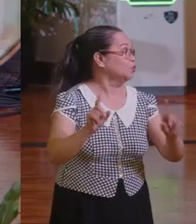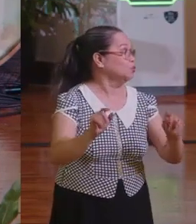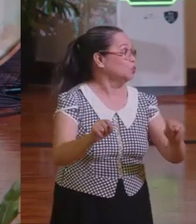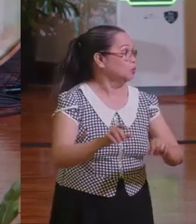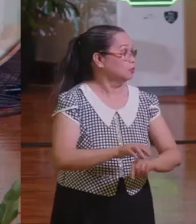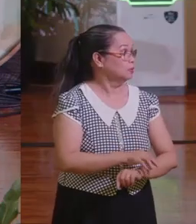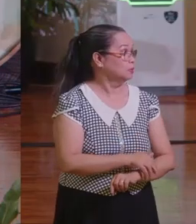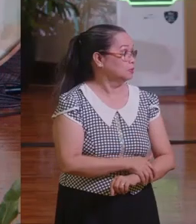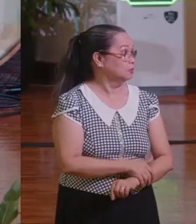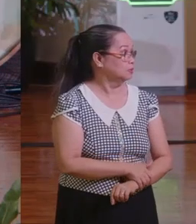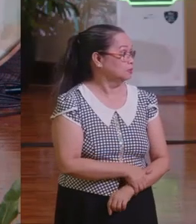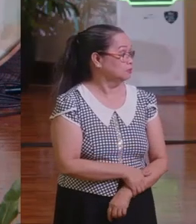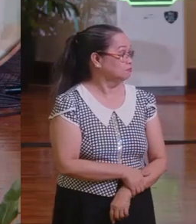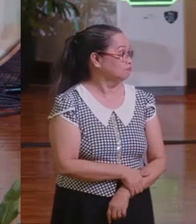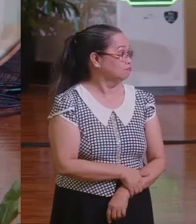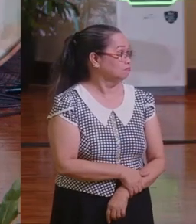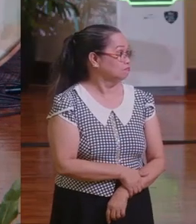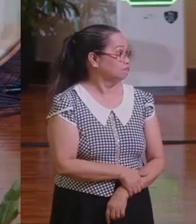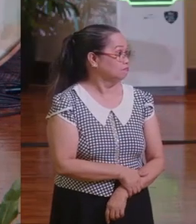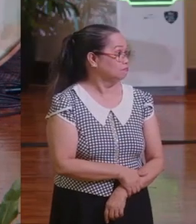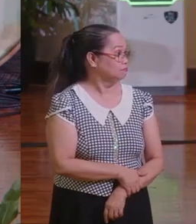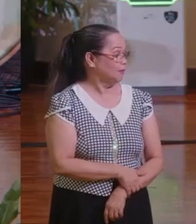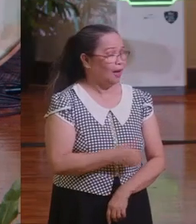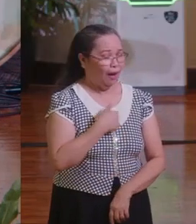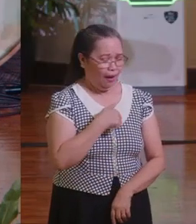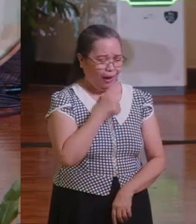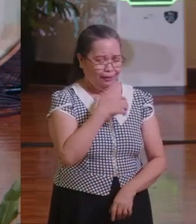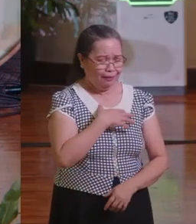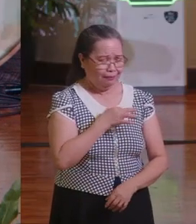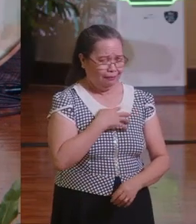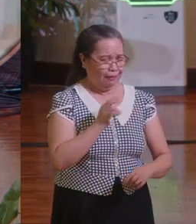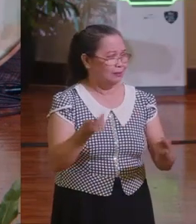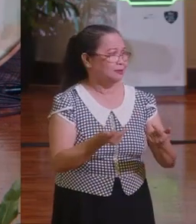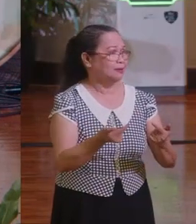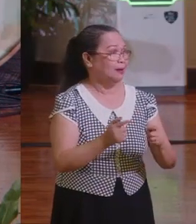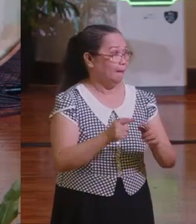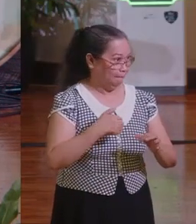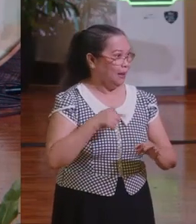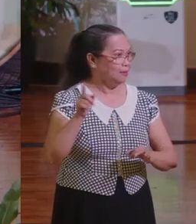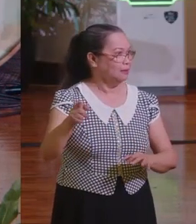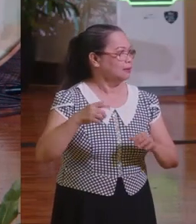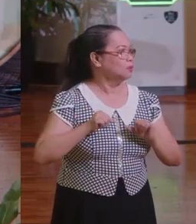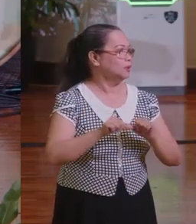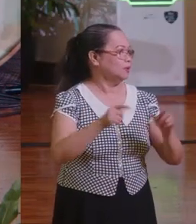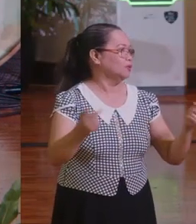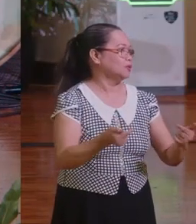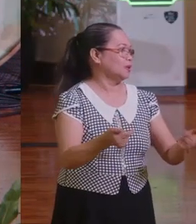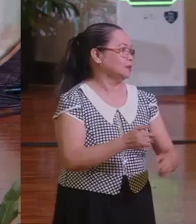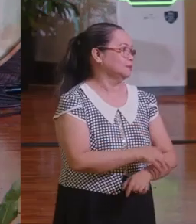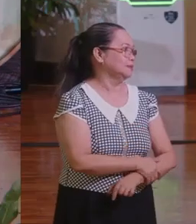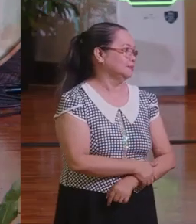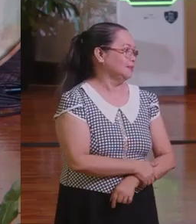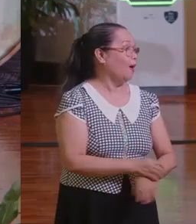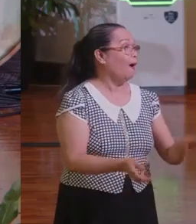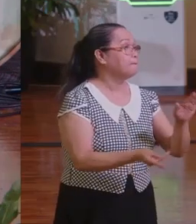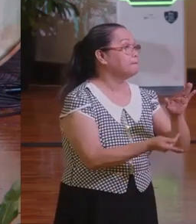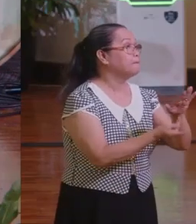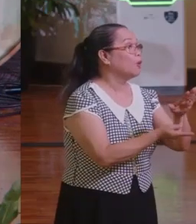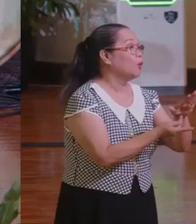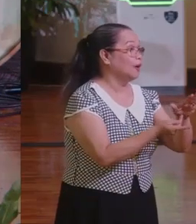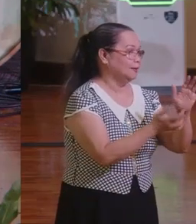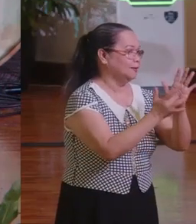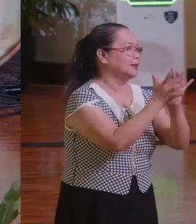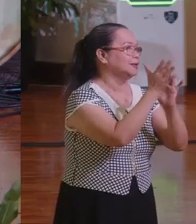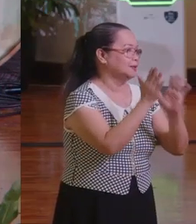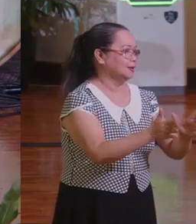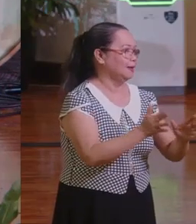No. Yun po ang kanyang sinful nature. Si Pablo po, nung sinulat niya ito, ay isa ng apostol, isa ng